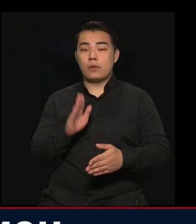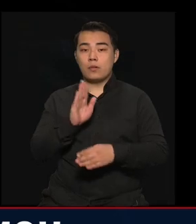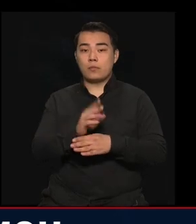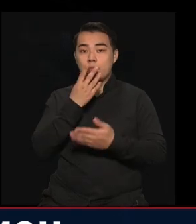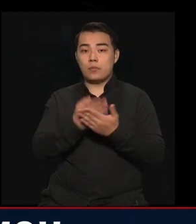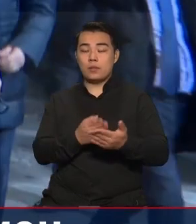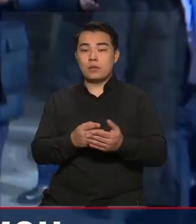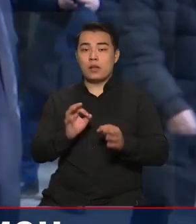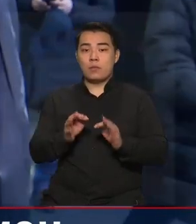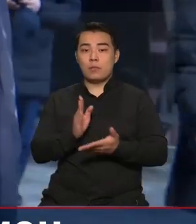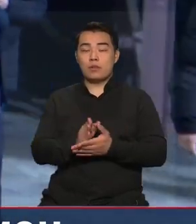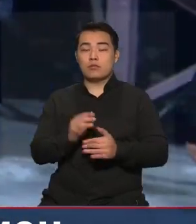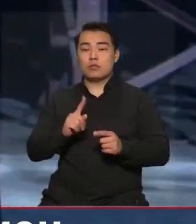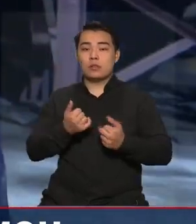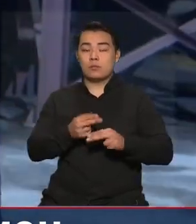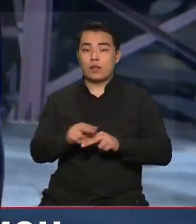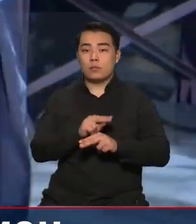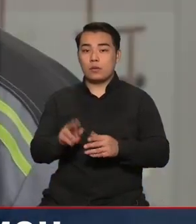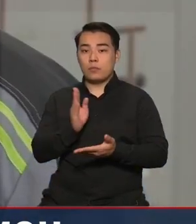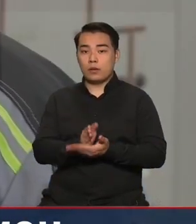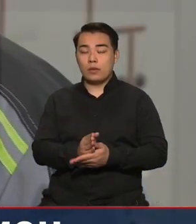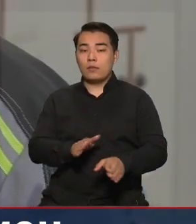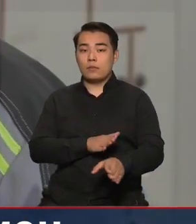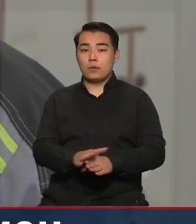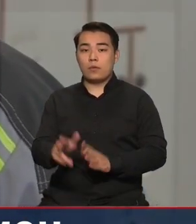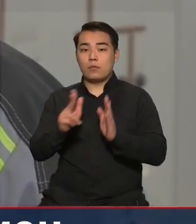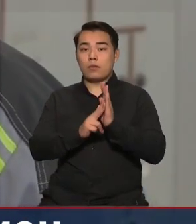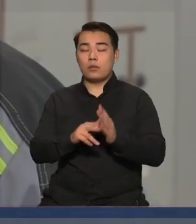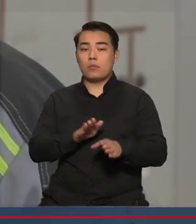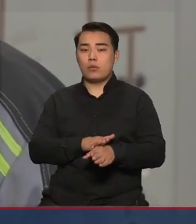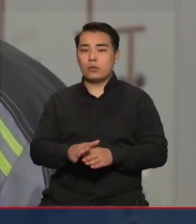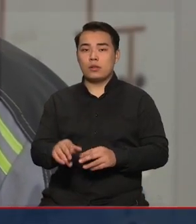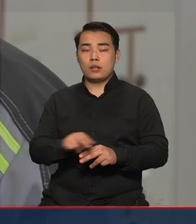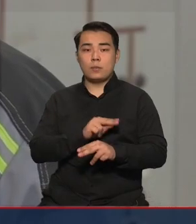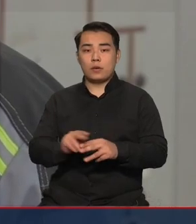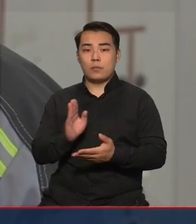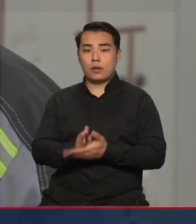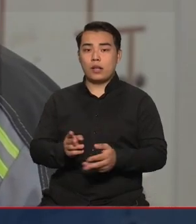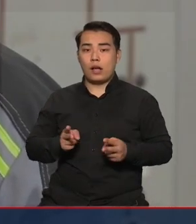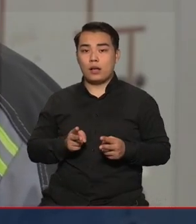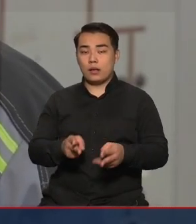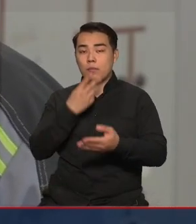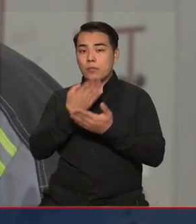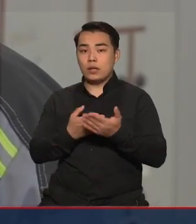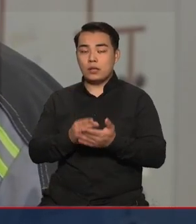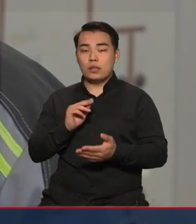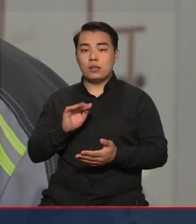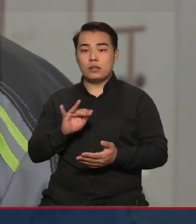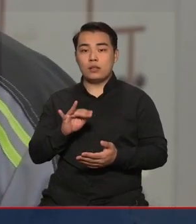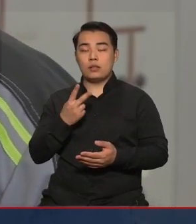а значит, никаких нештатных ситуаций быть не должно. Выполнен 8 капитальных ремонтов на котлоагрегатах и 2